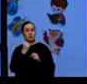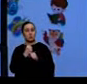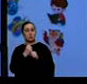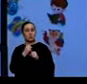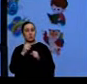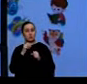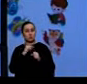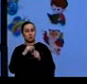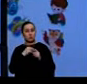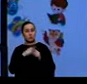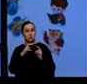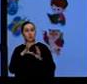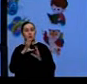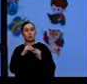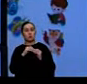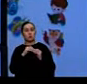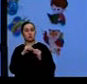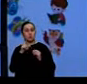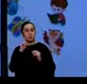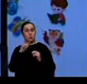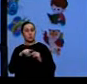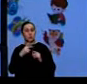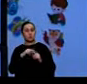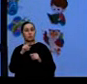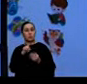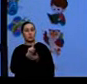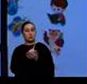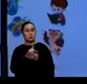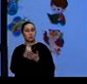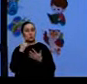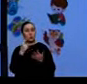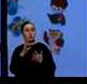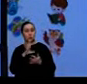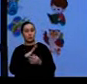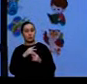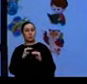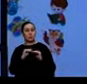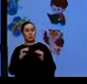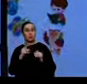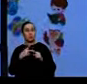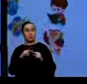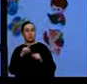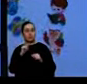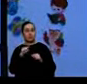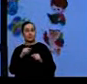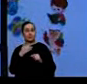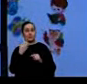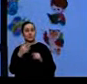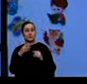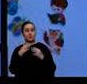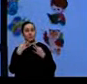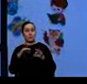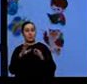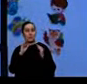ish qurollarini ham siz bilasiz. Bu vazifa tushunarli bo'lgan bo'lsa, bolajonlar, ana endi siz